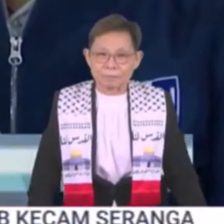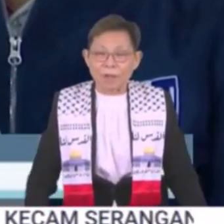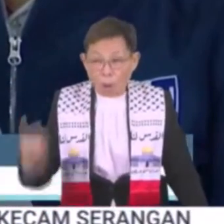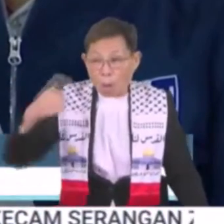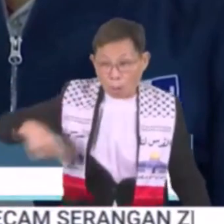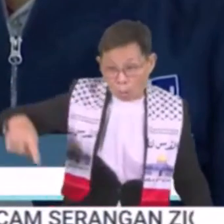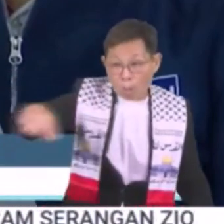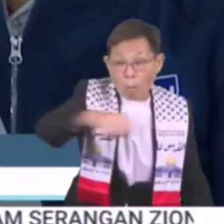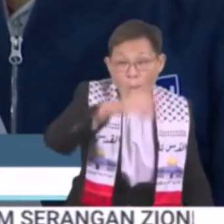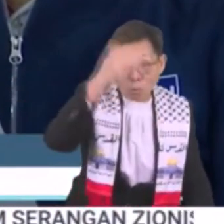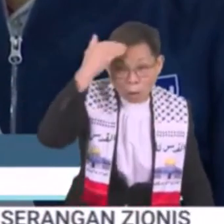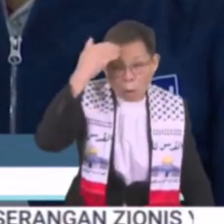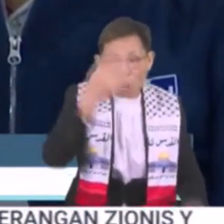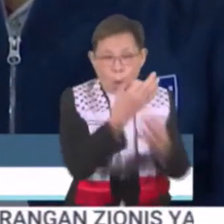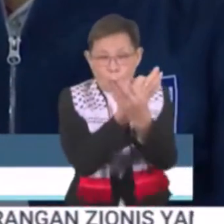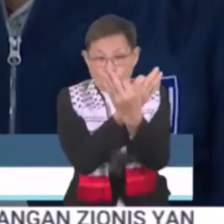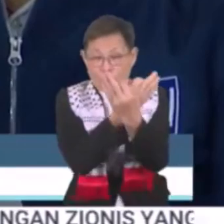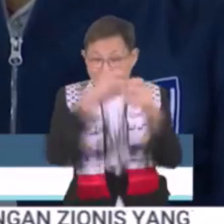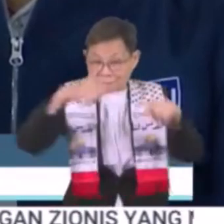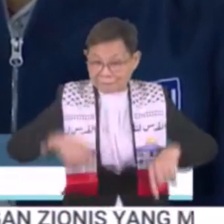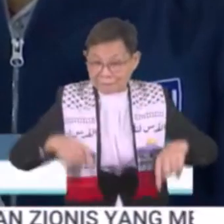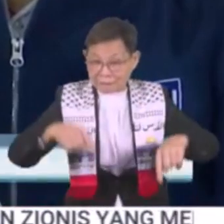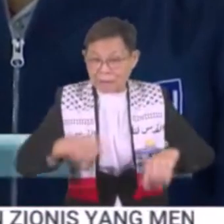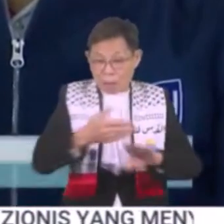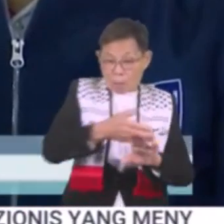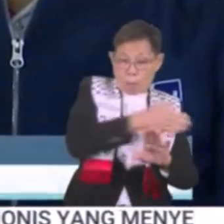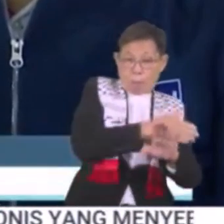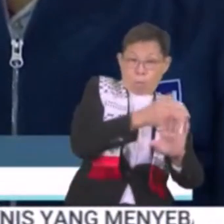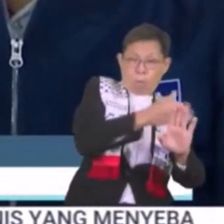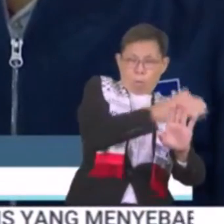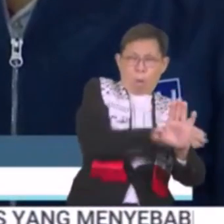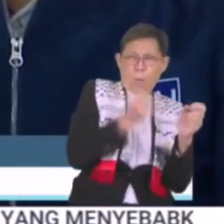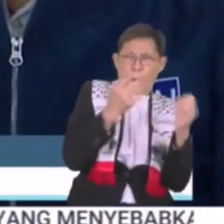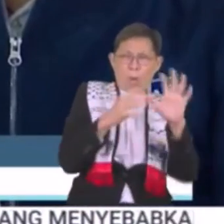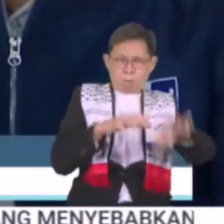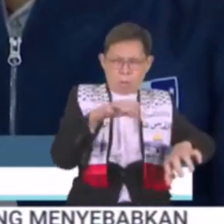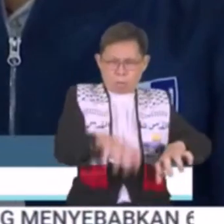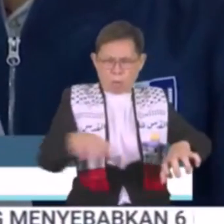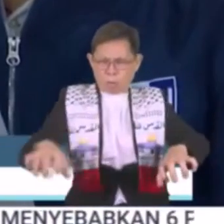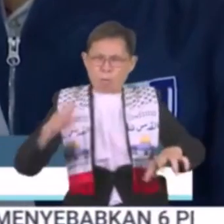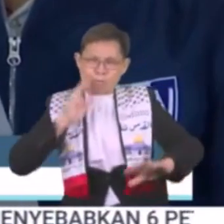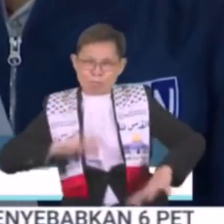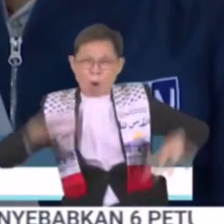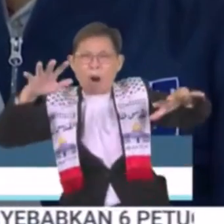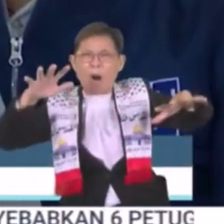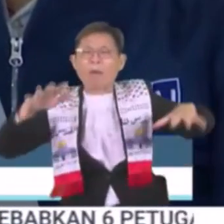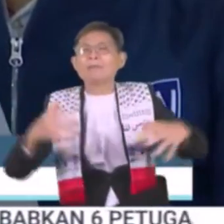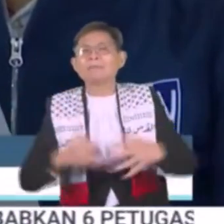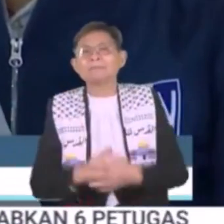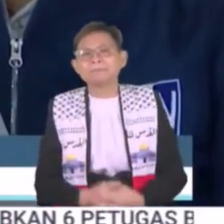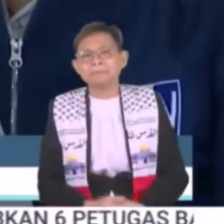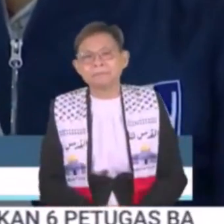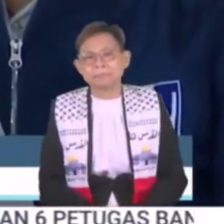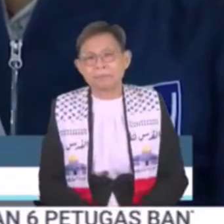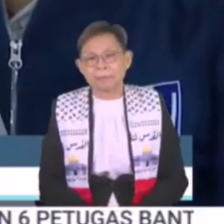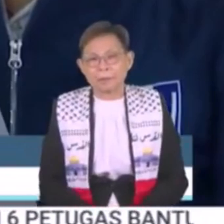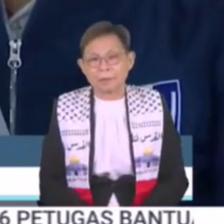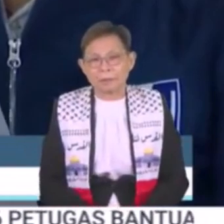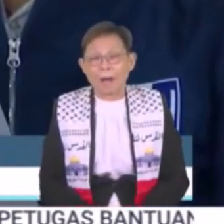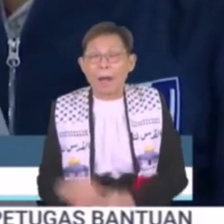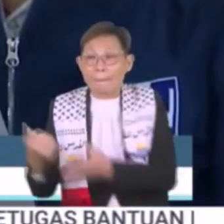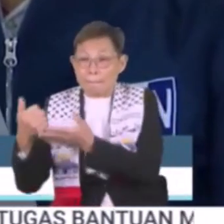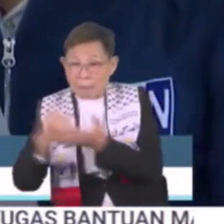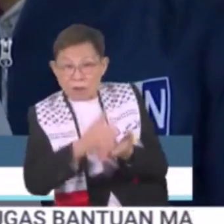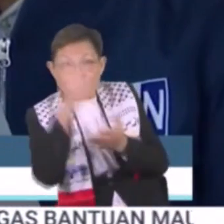Umum maklum di Keluang ini, sebelum ini ada banyak kawasan yang banjir. Tetapi hasil daripada